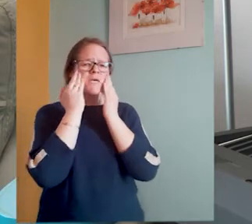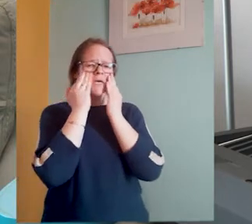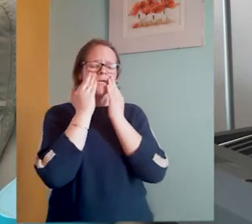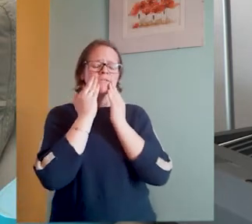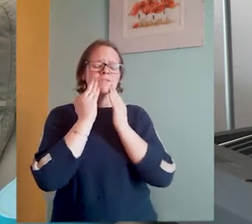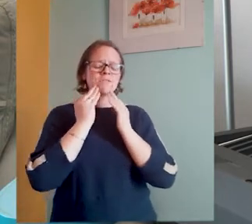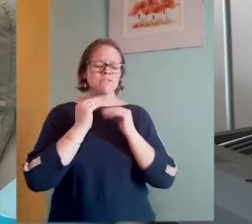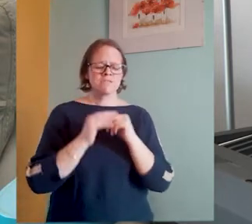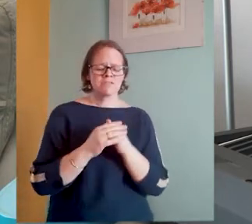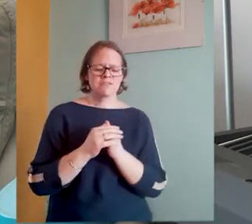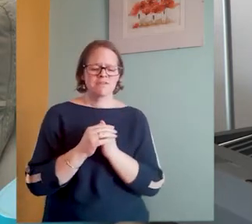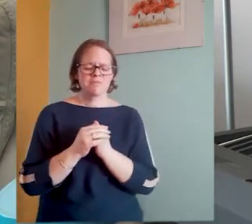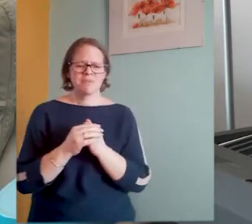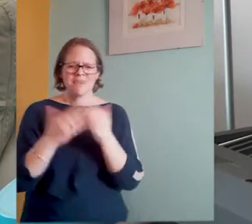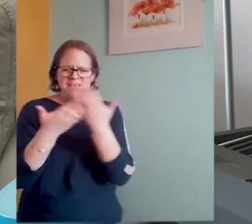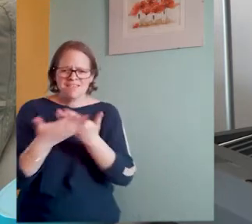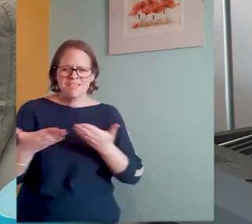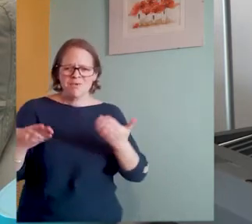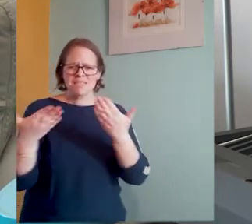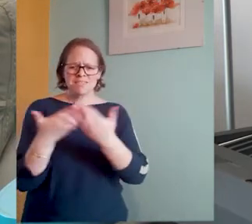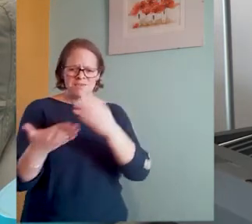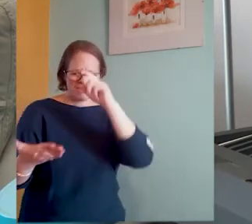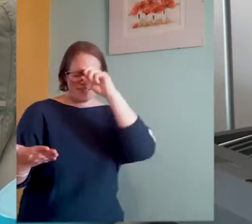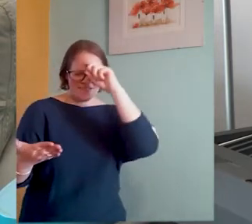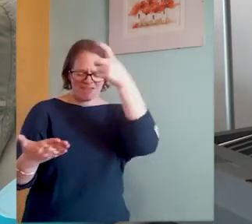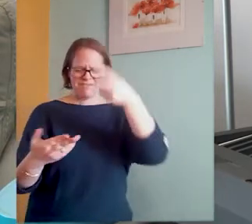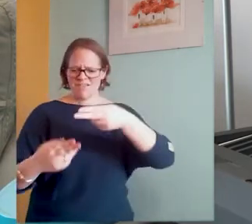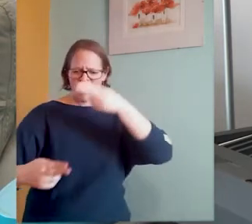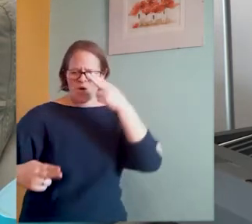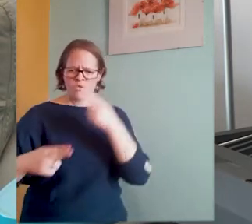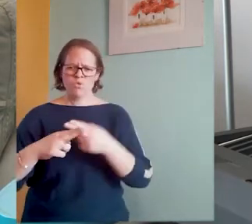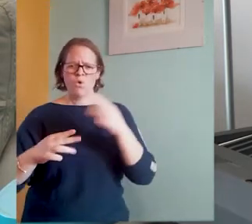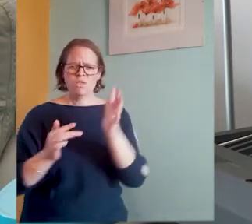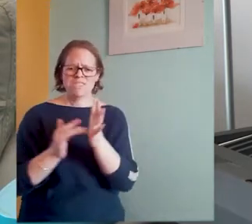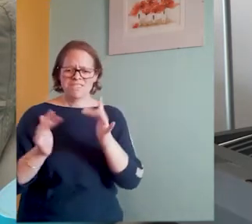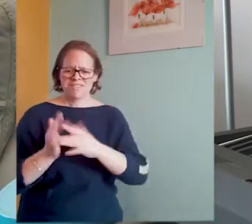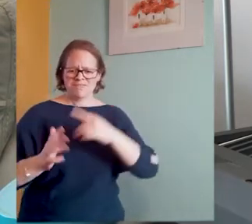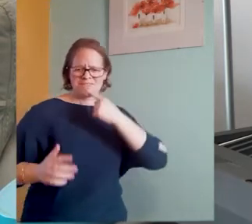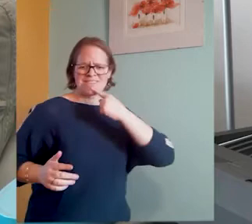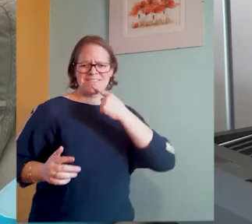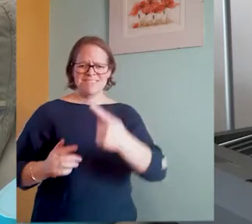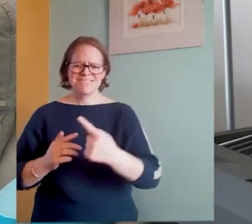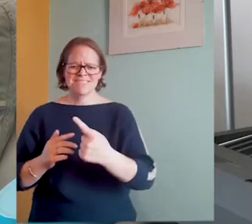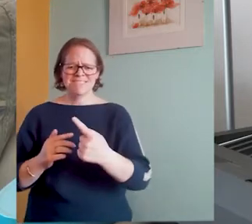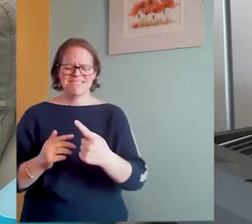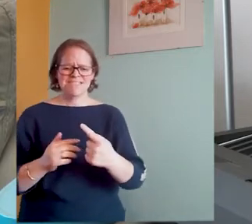Proclamez son nom sur les difficultés. Proclamez son nom sur votre faiblesse.